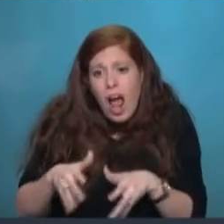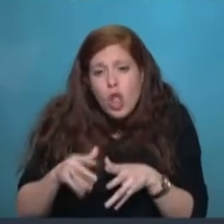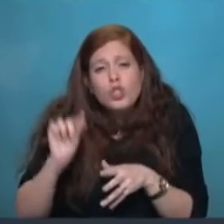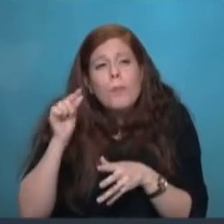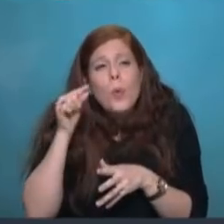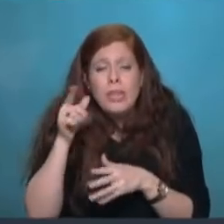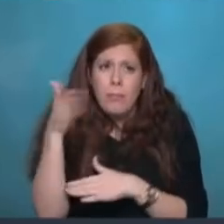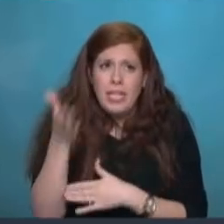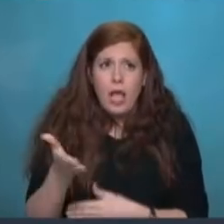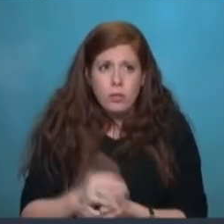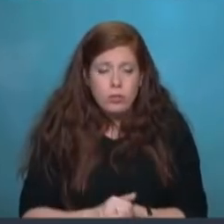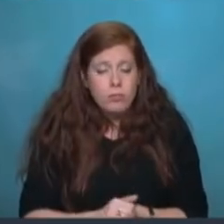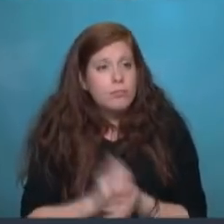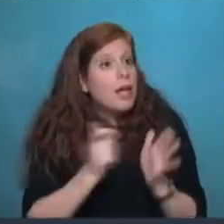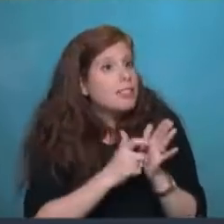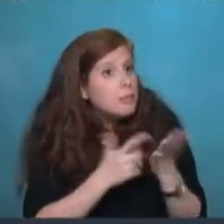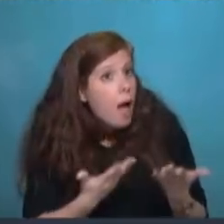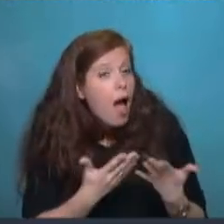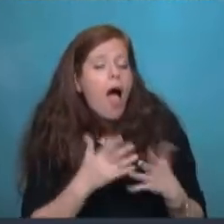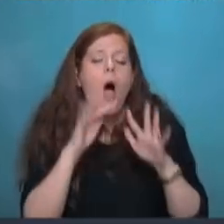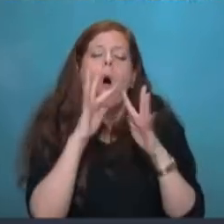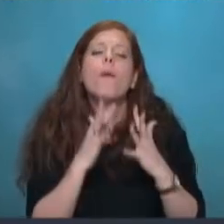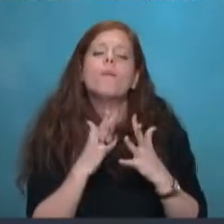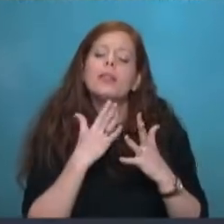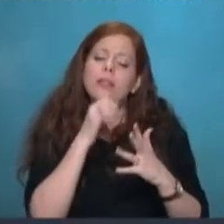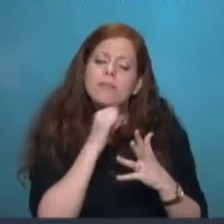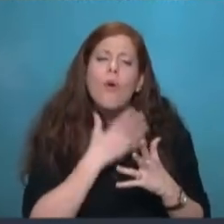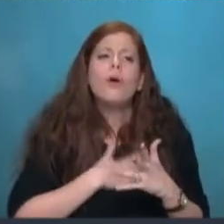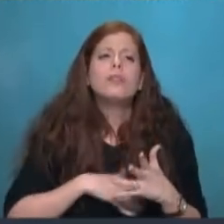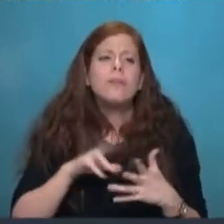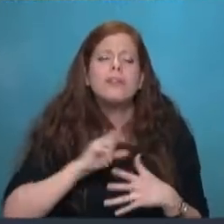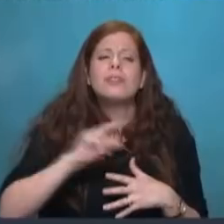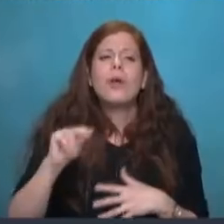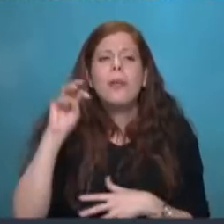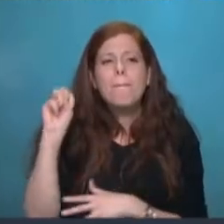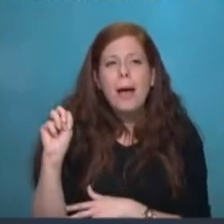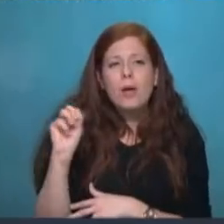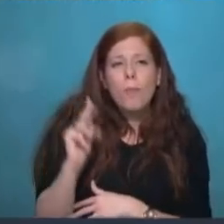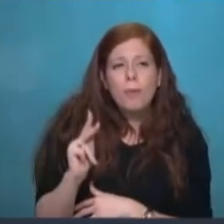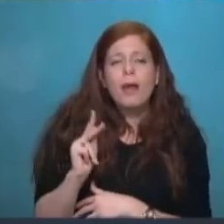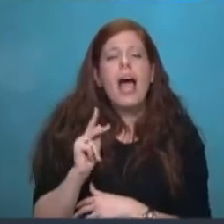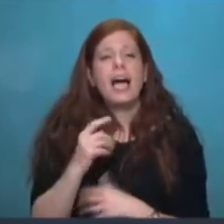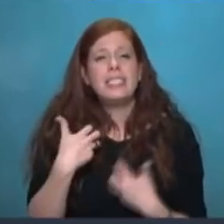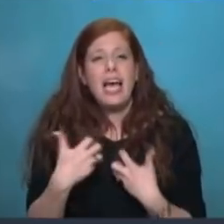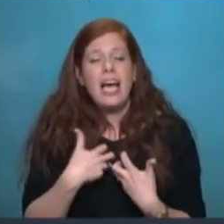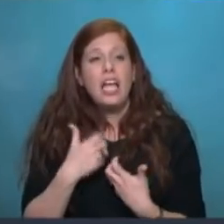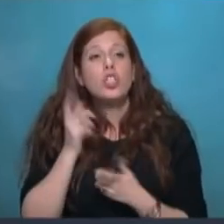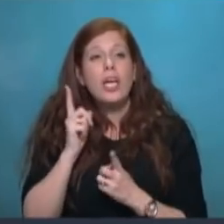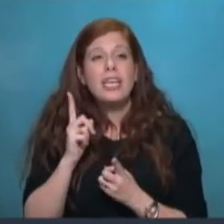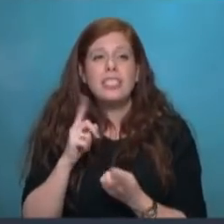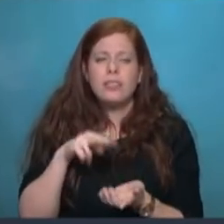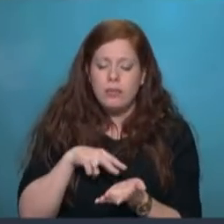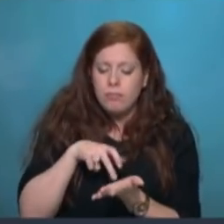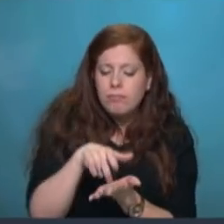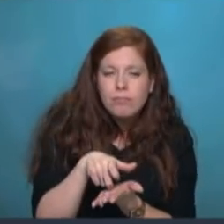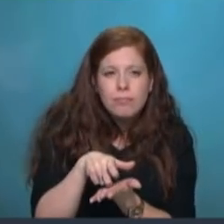הסיבה לסירוב, האומנים מבקשים להזדהות עם קולין קפרנק, השחקן שהעז לכרוע ברך בזמן ההמנון, במחאה על יחס